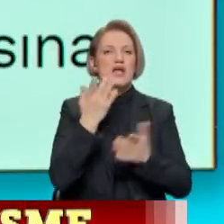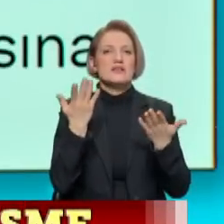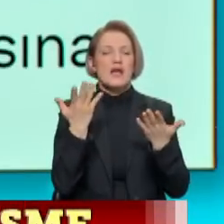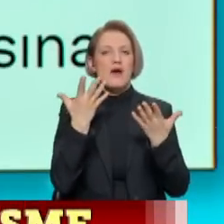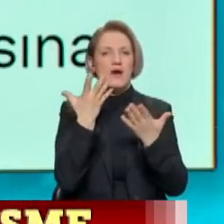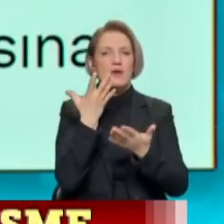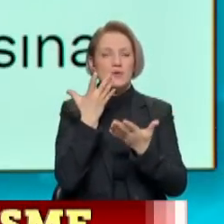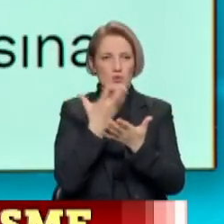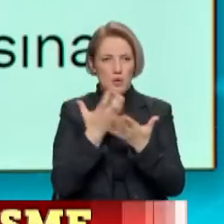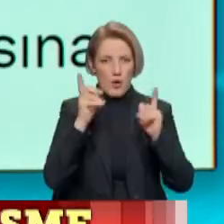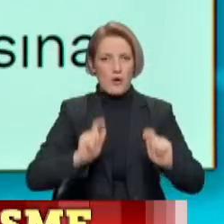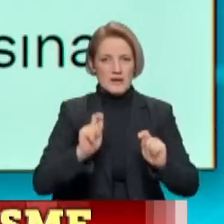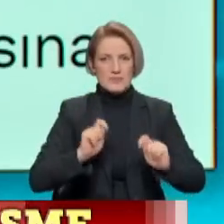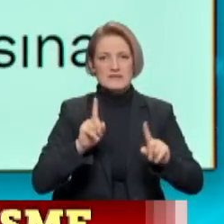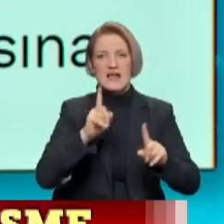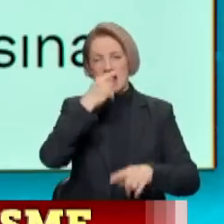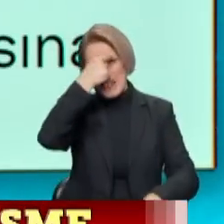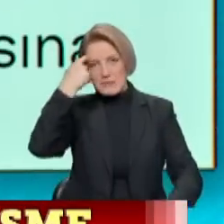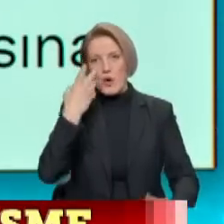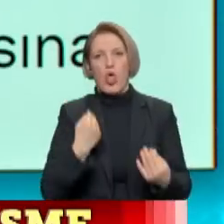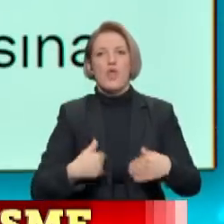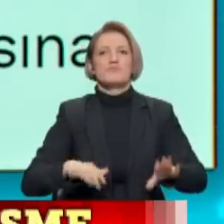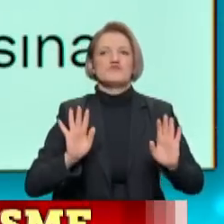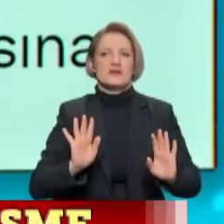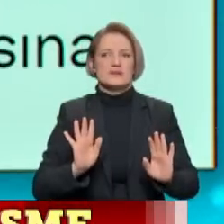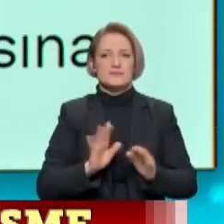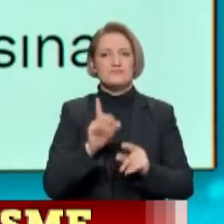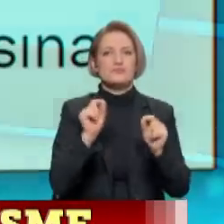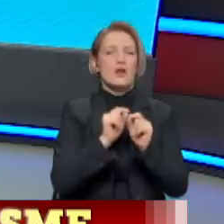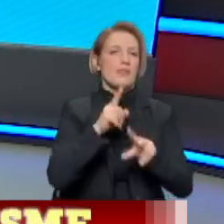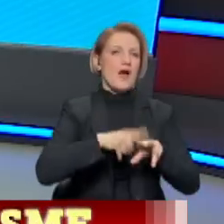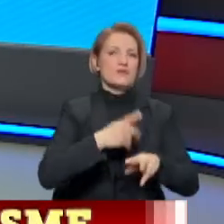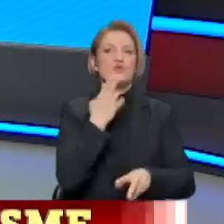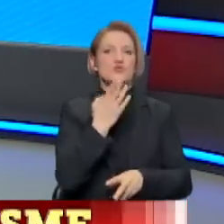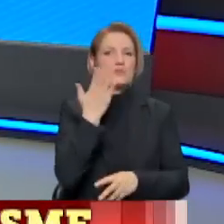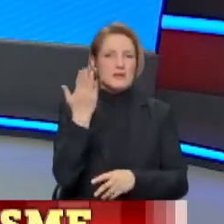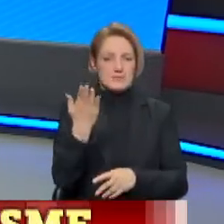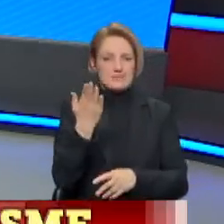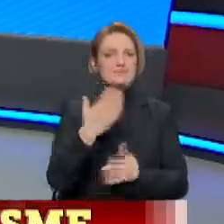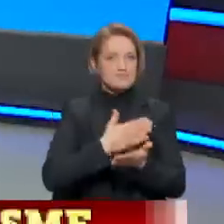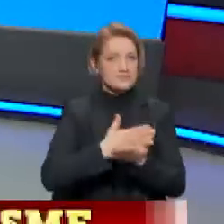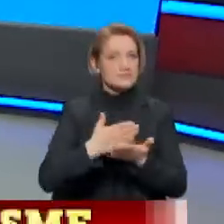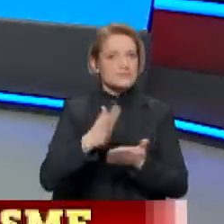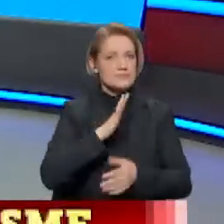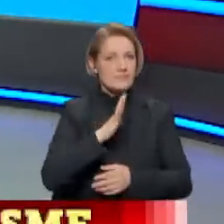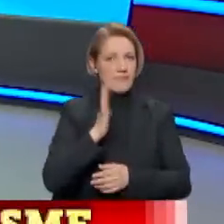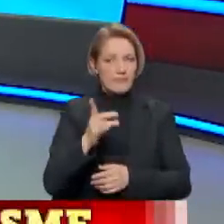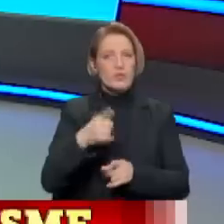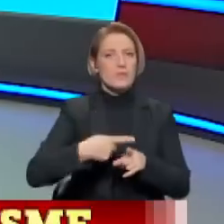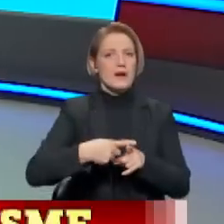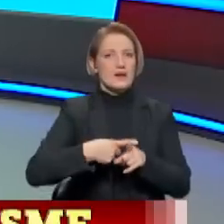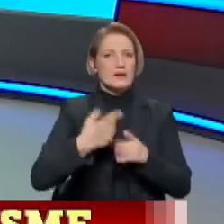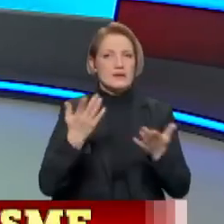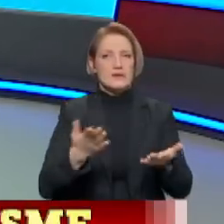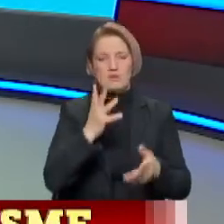uygulanmasına imkan olmayacaktır. Bülent Arınç'ın sözleri. Aslında devamı da var. Onları da